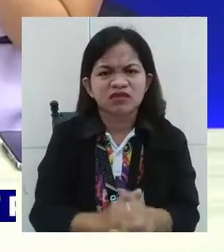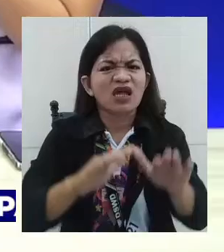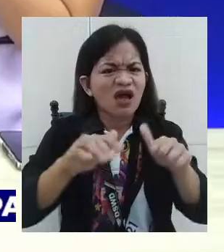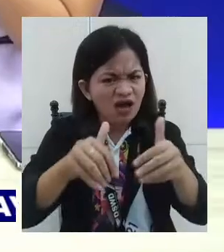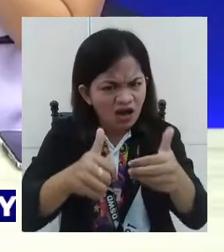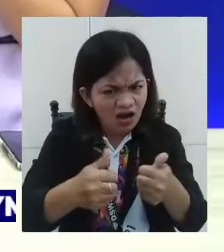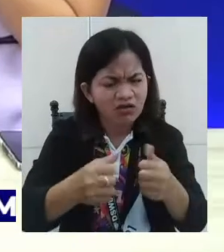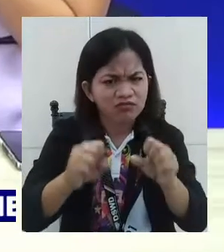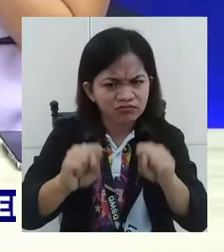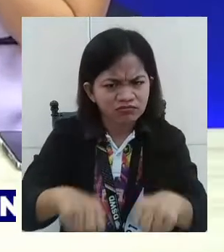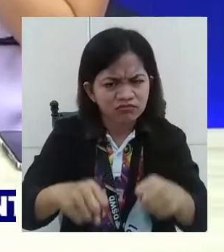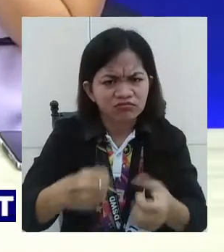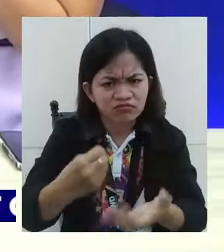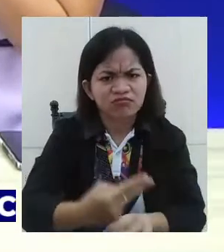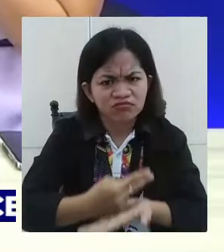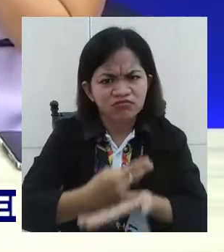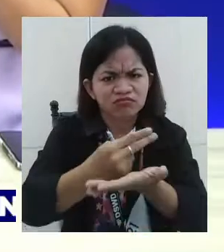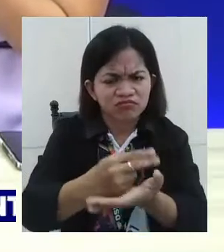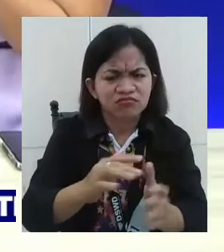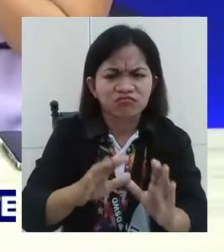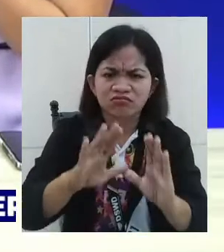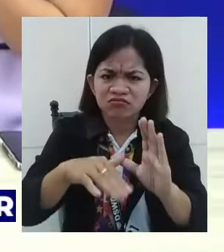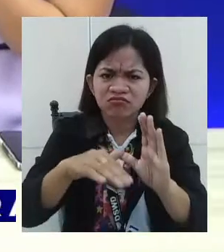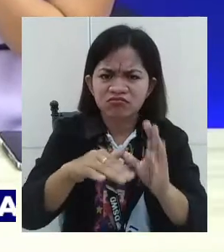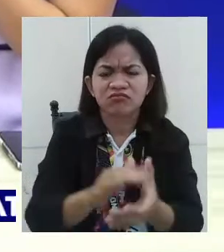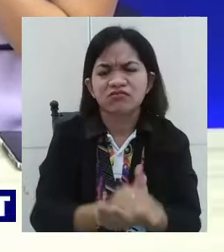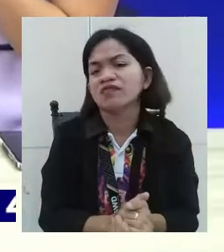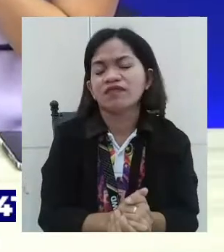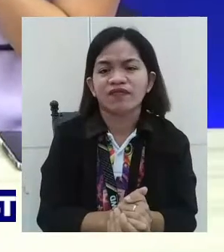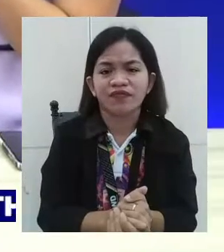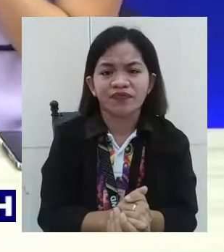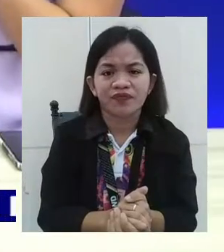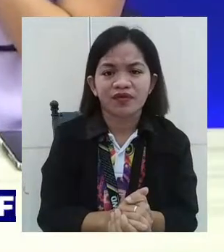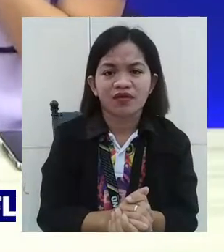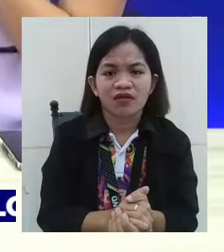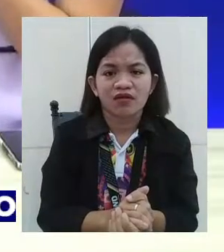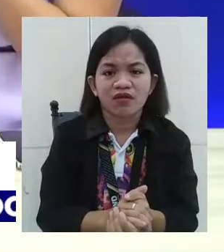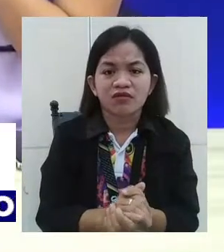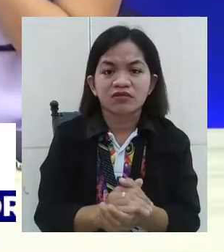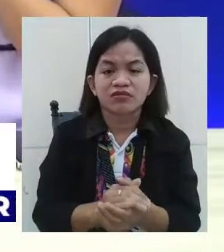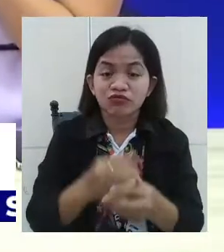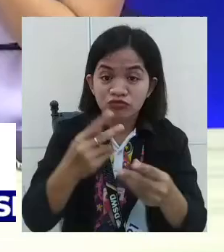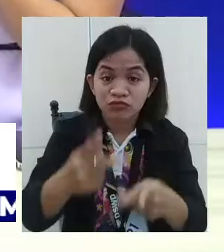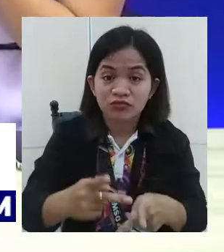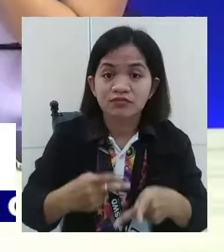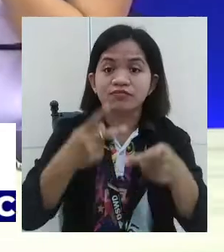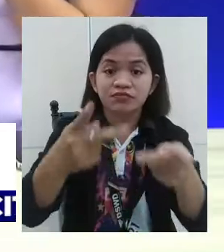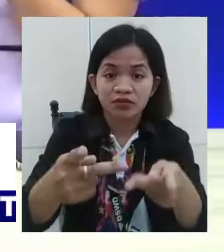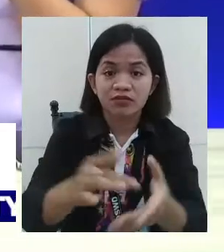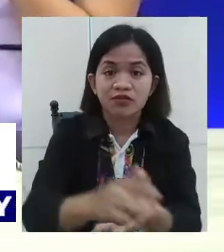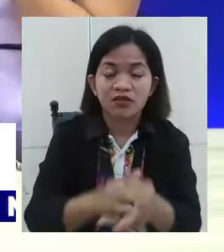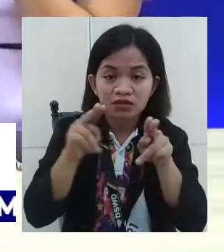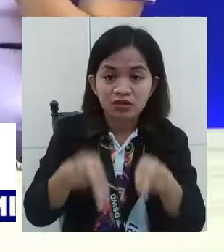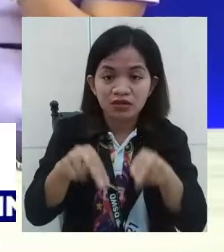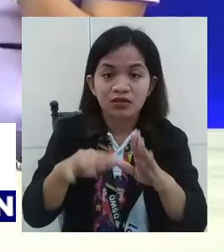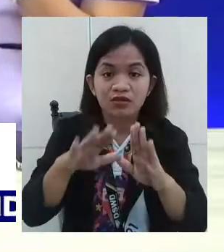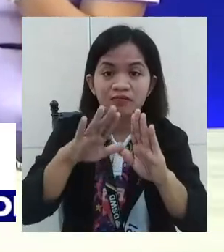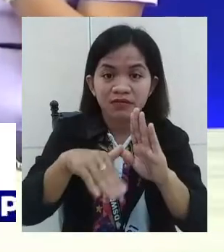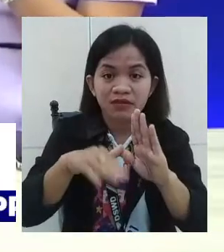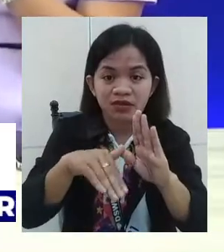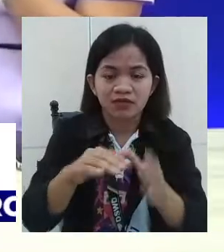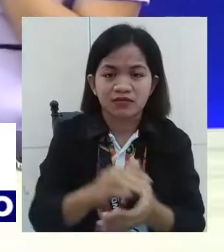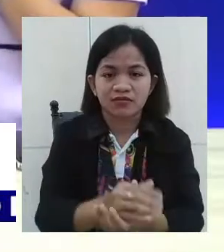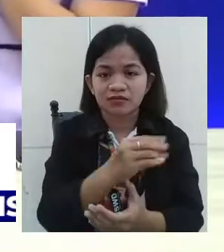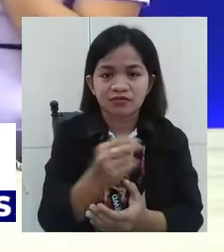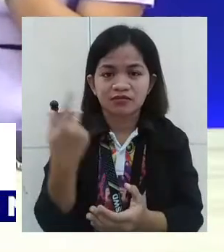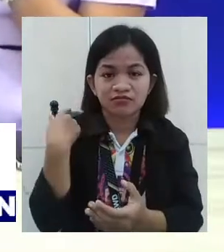for Disability Affairs in terms of providing po no yung needs nating PWDs during this time, like medical supplies